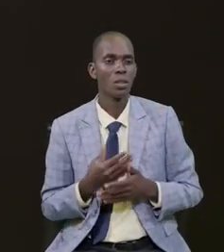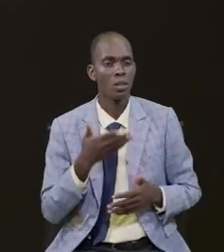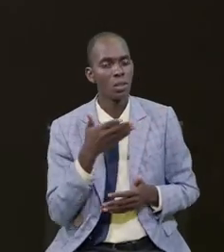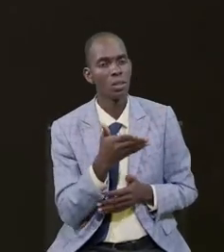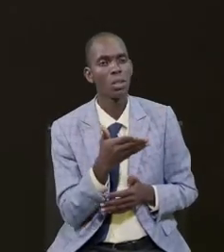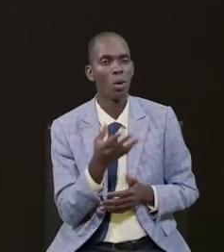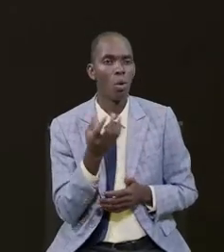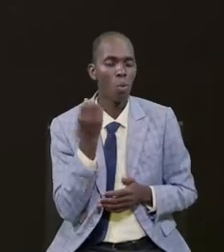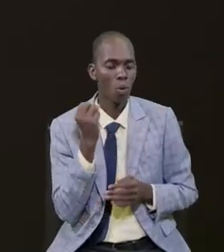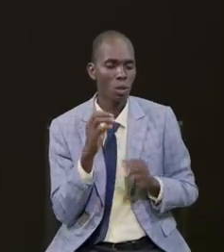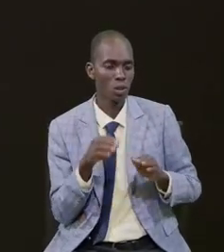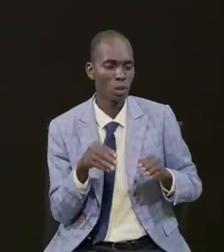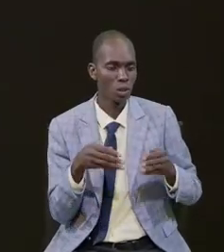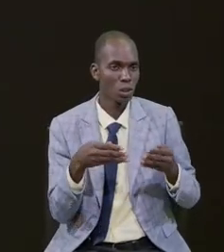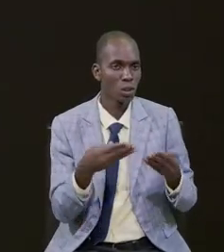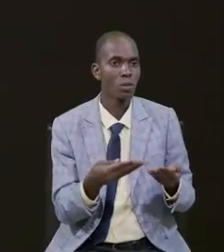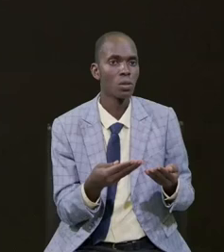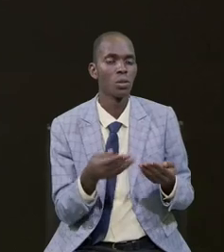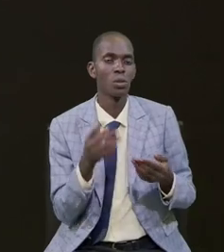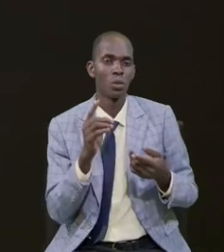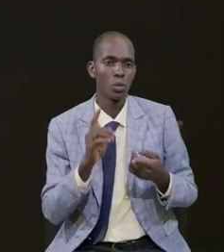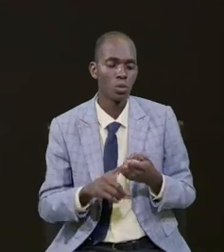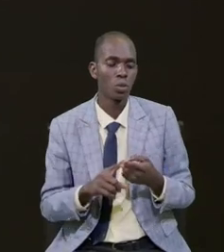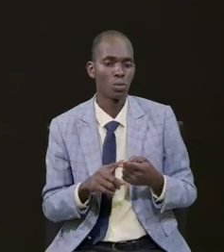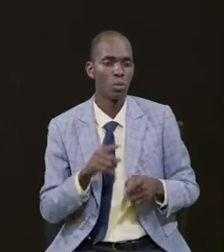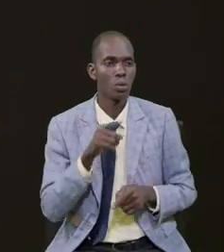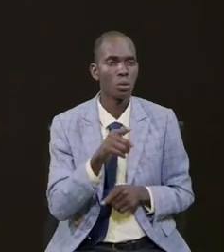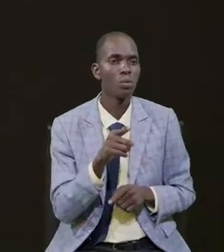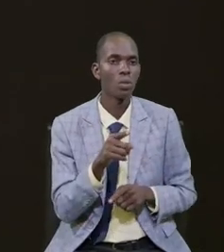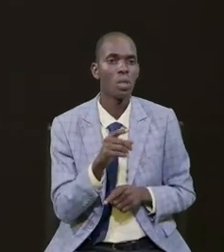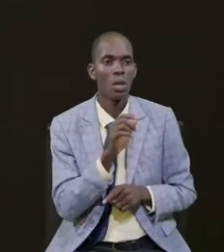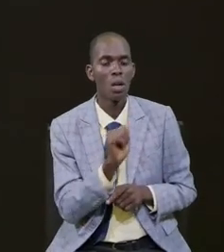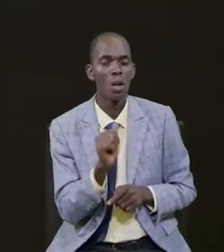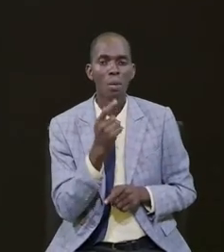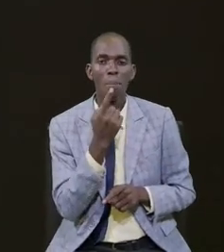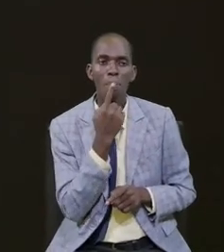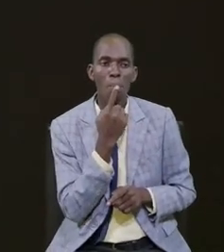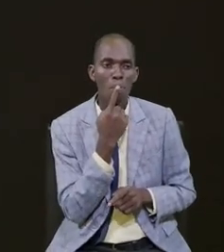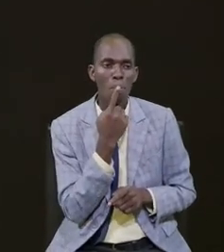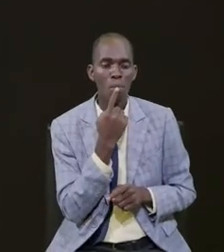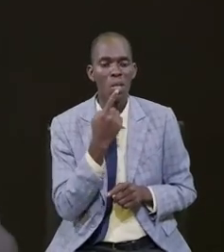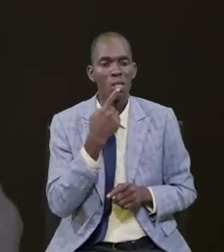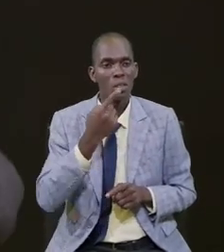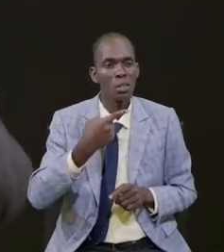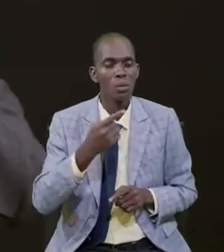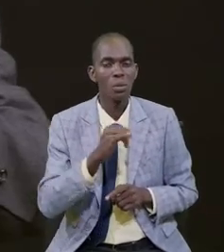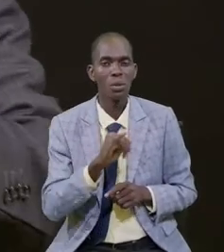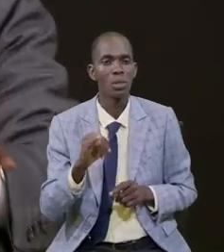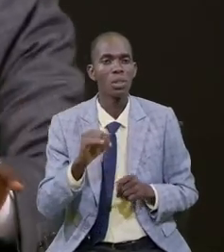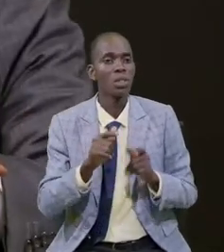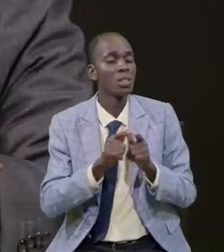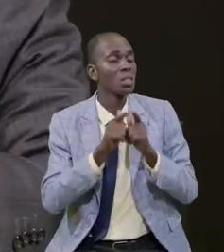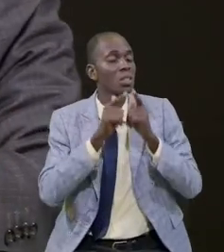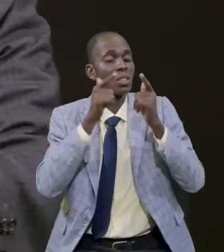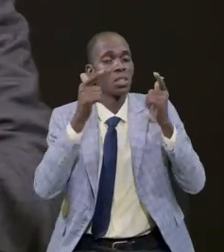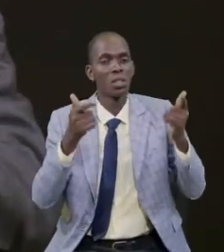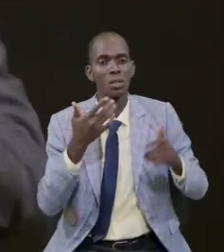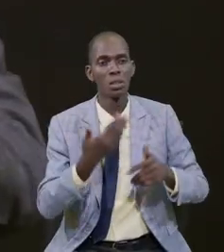Et il lui fut donné une bouche qui proférait